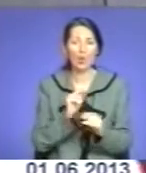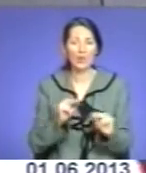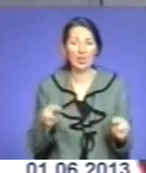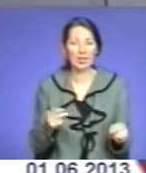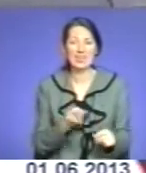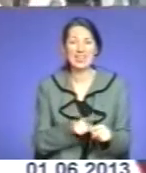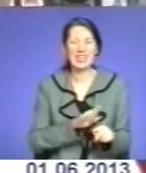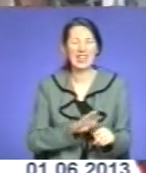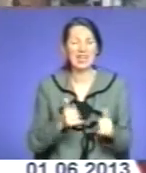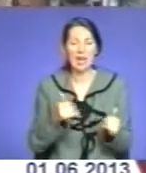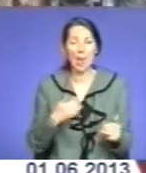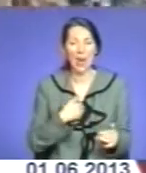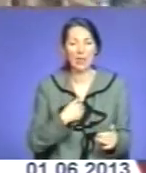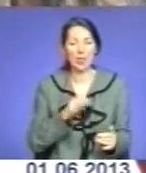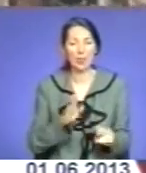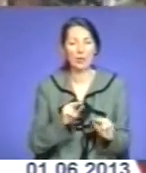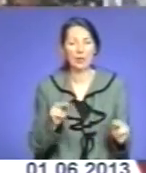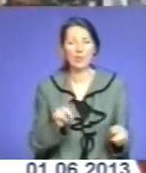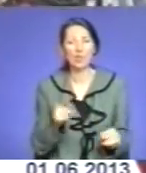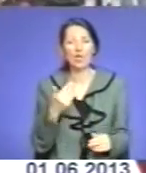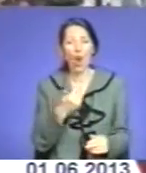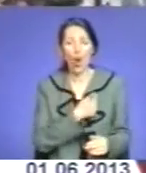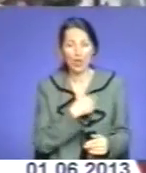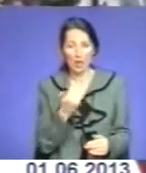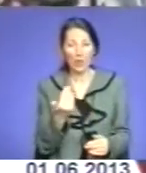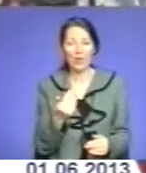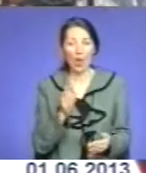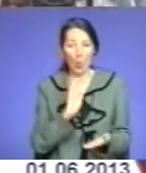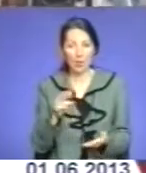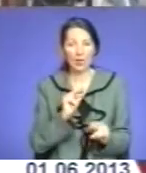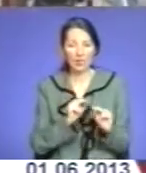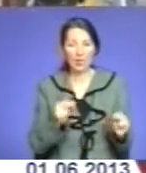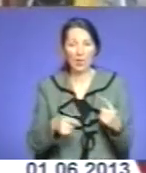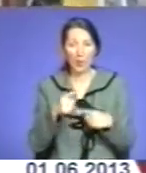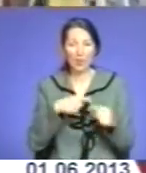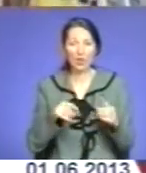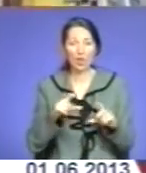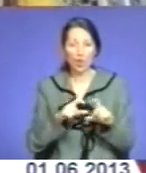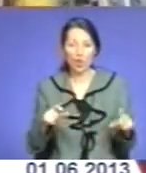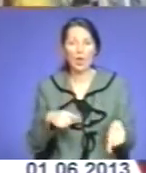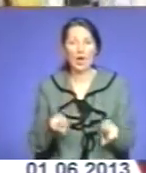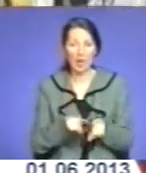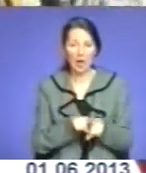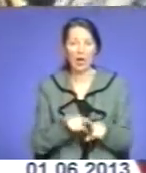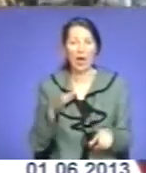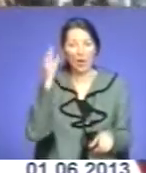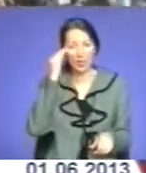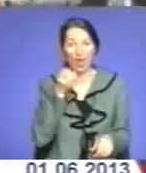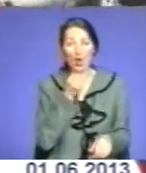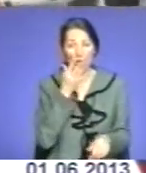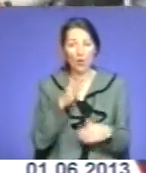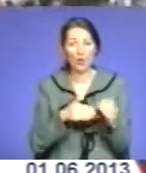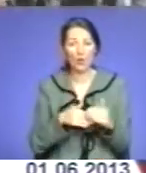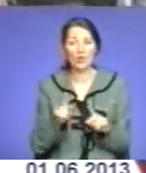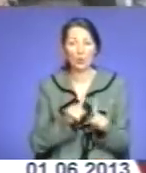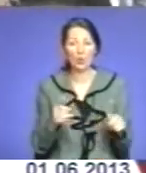для мене бути вчителем. Чи хотіли би ви стати вчителем і повернутися до школи? Так, я рахую, що це досить хороша професія, особливо для